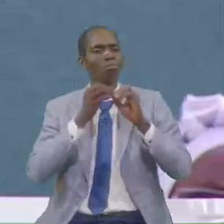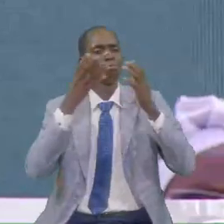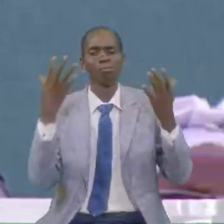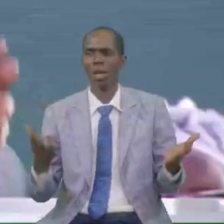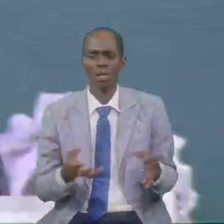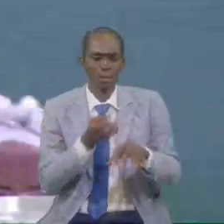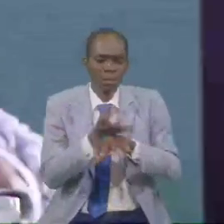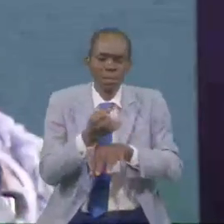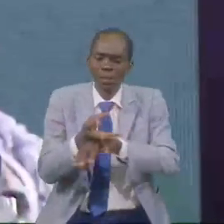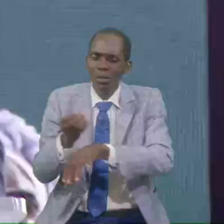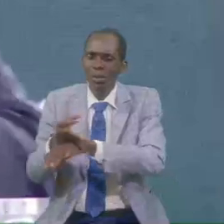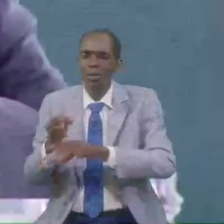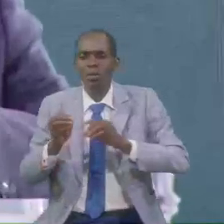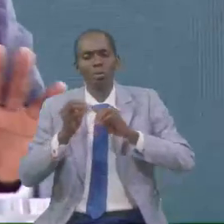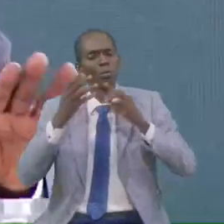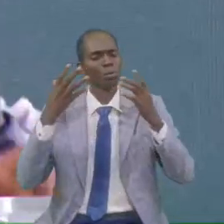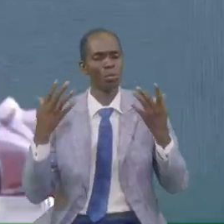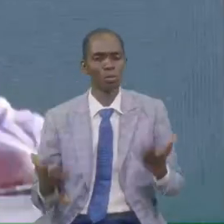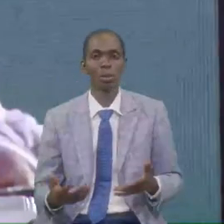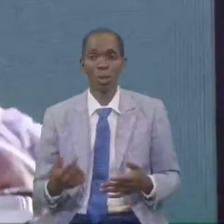de conseils.